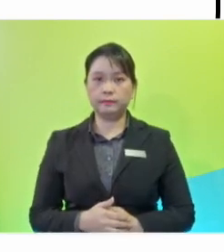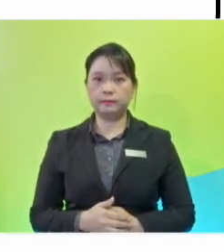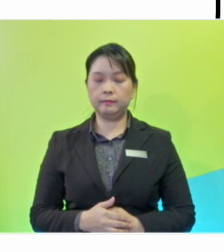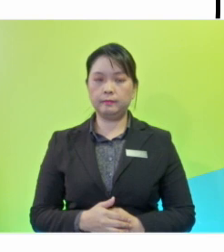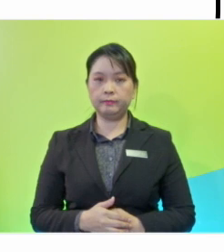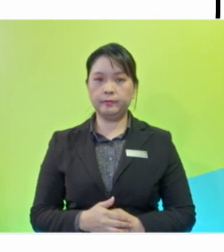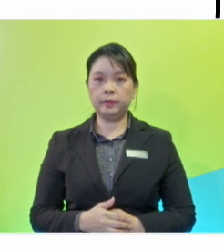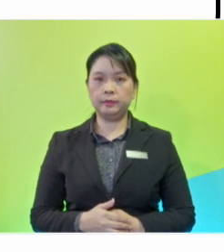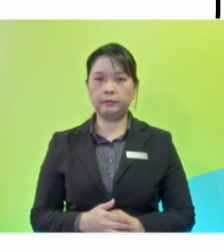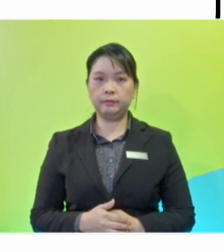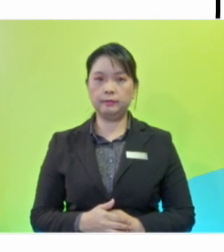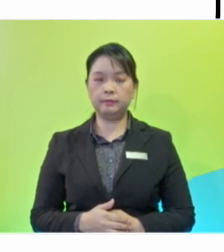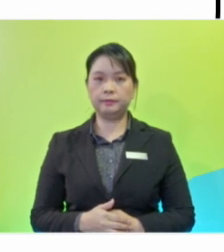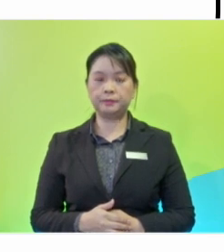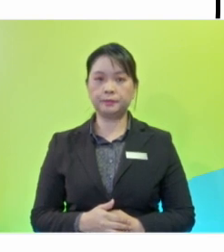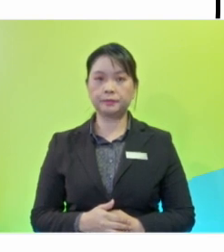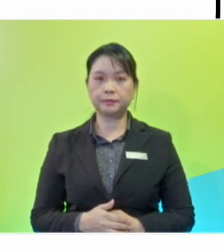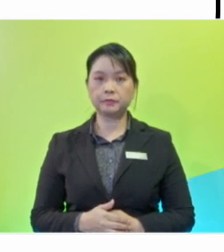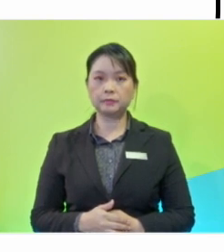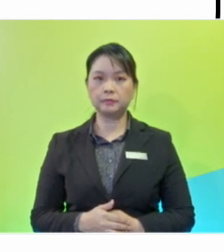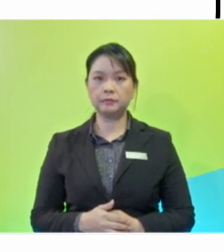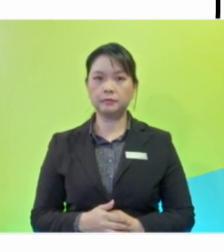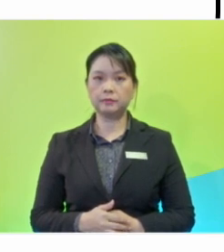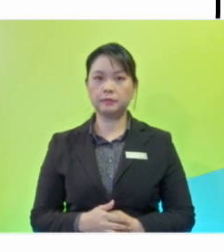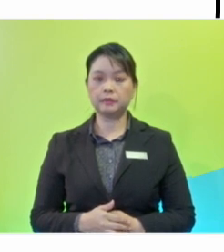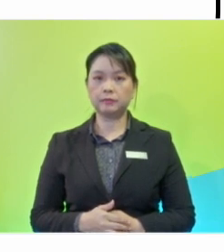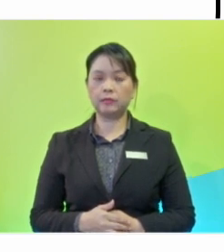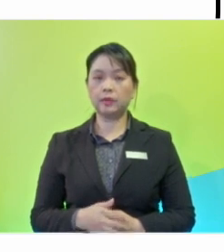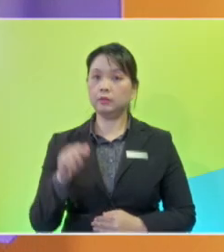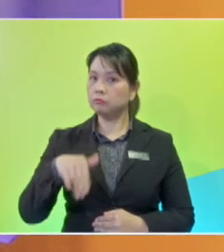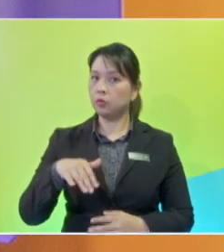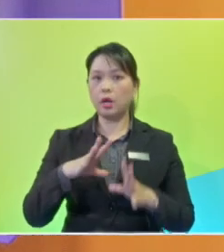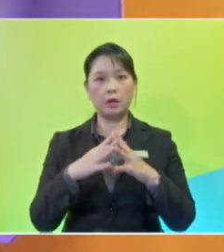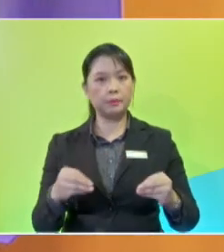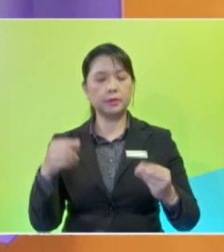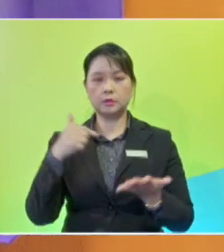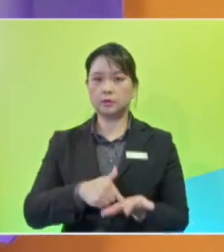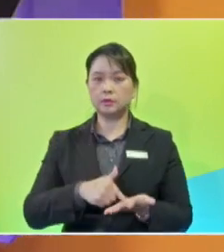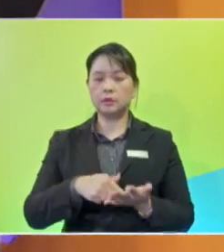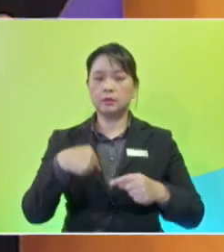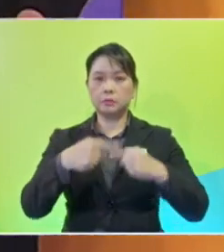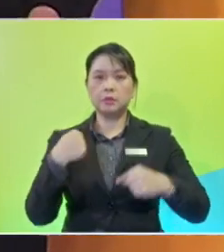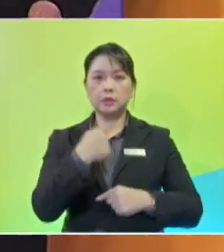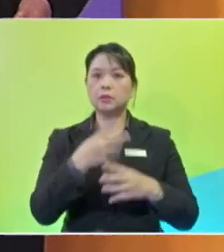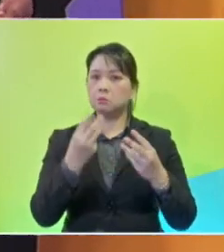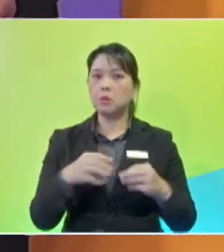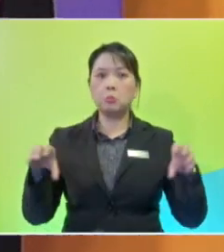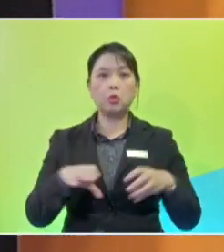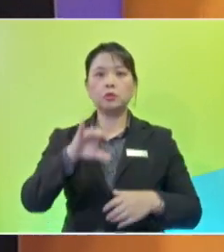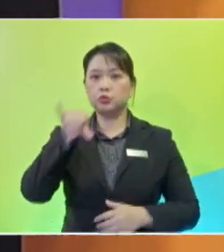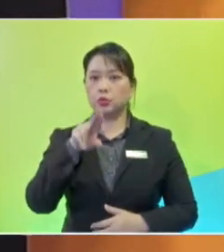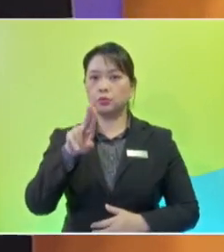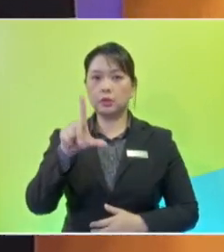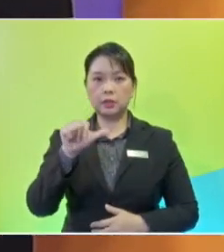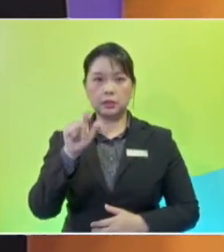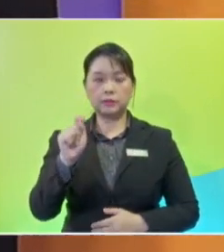X tolak 2x + 2 lebih kecil lebih kosong kita tak habis lagi di sini Di mana Aku bilang eh kita